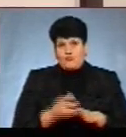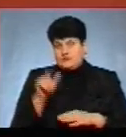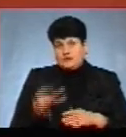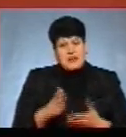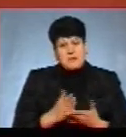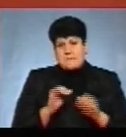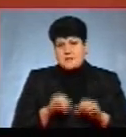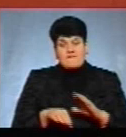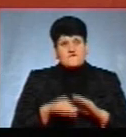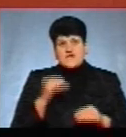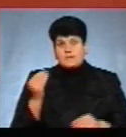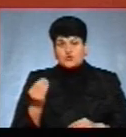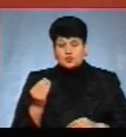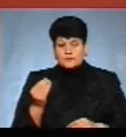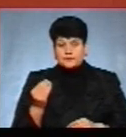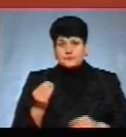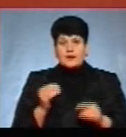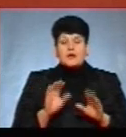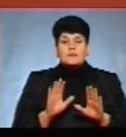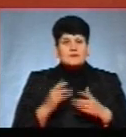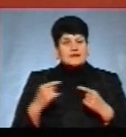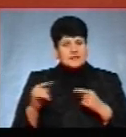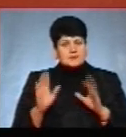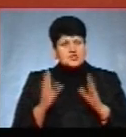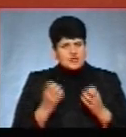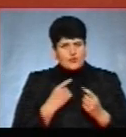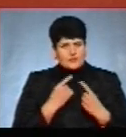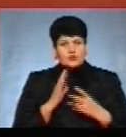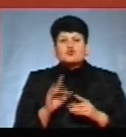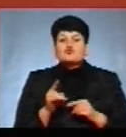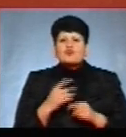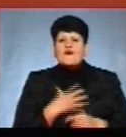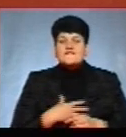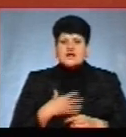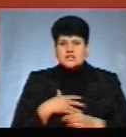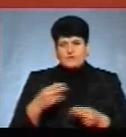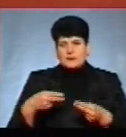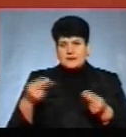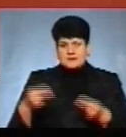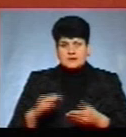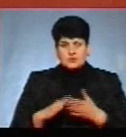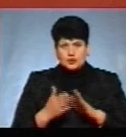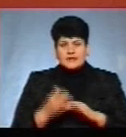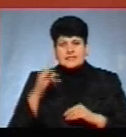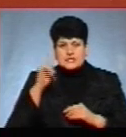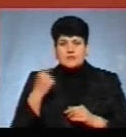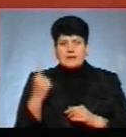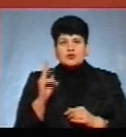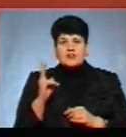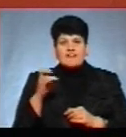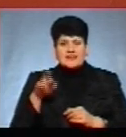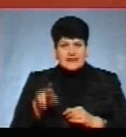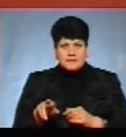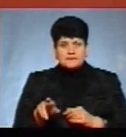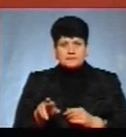вибору. Про випадки, коли не підійшов, ми ще сьогодні поговоримо. Ще чому важливо підписати декларацію? Я знаю, що з